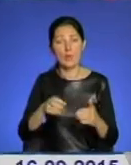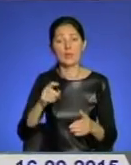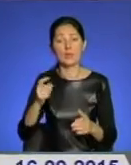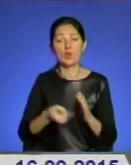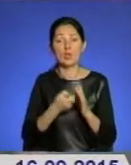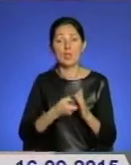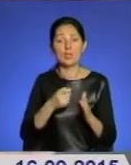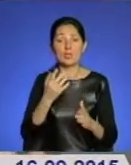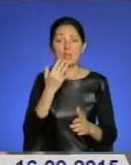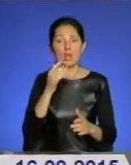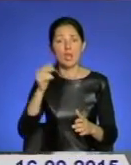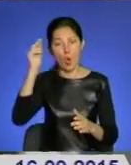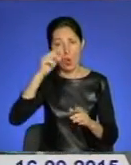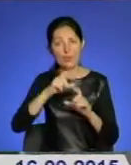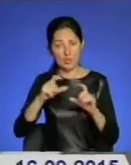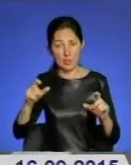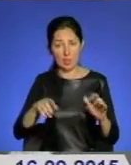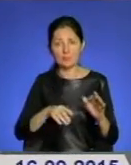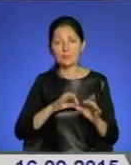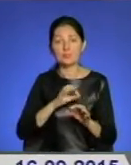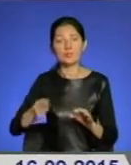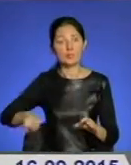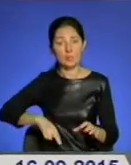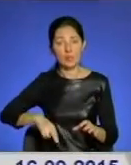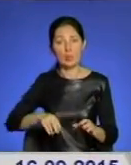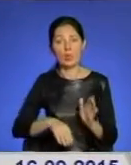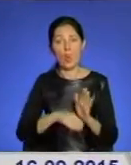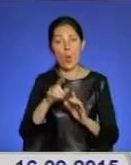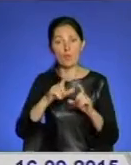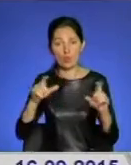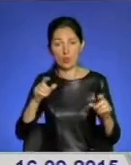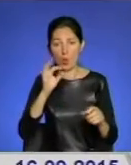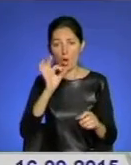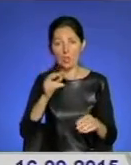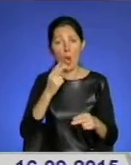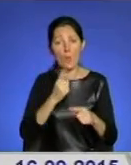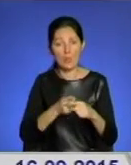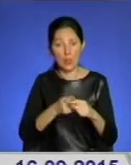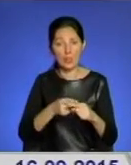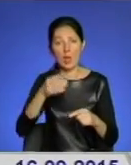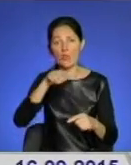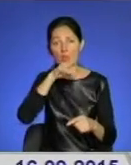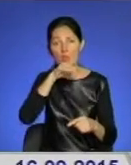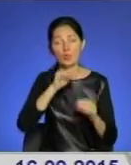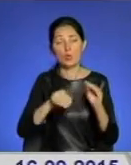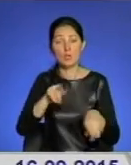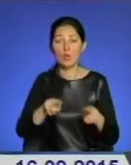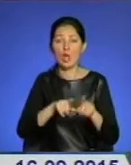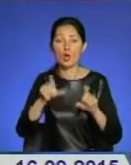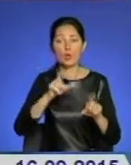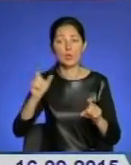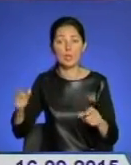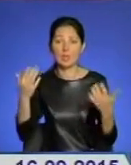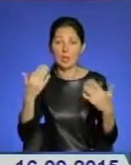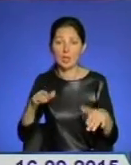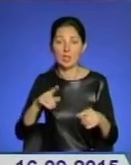національний університет. Проректор вишу розповідає, що майже половину професорсько-викладацького складу, а відтак і студентів,